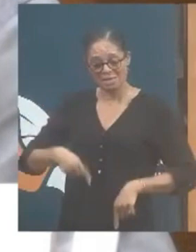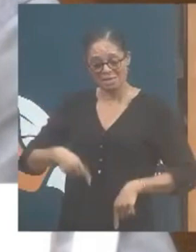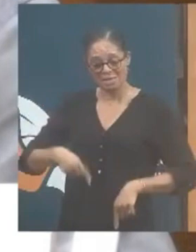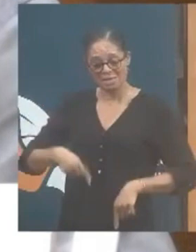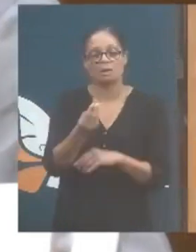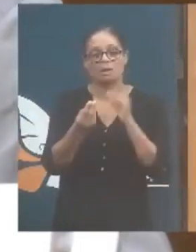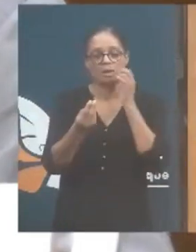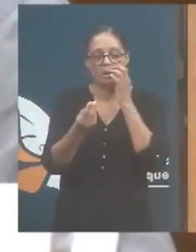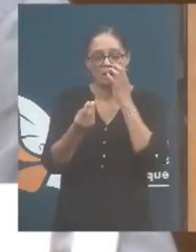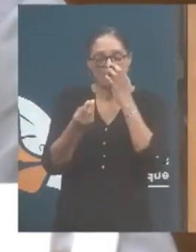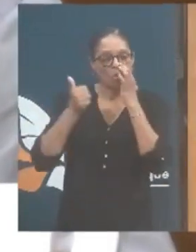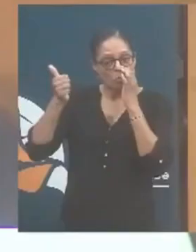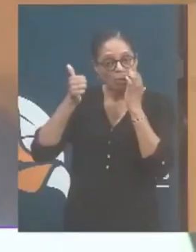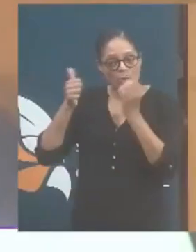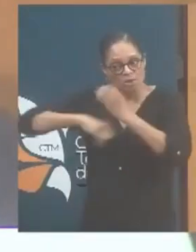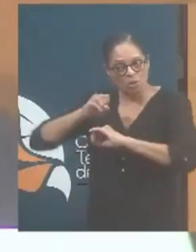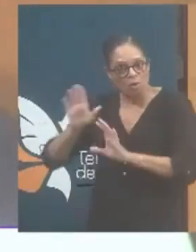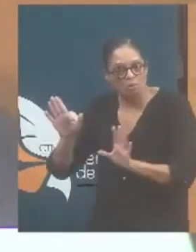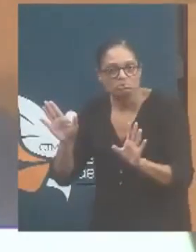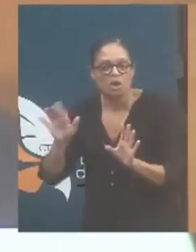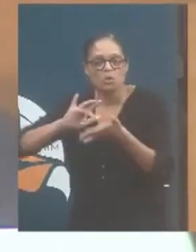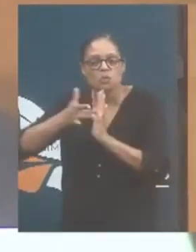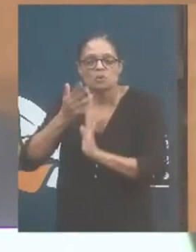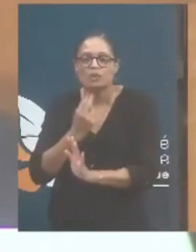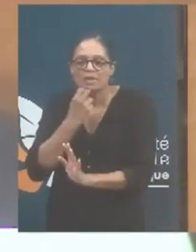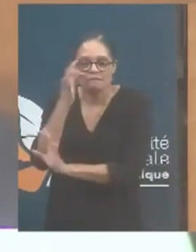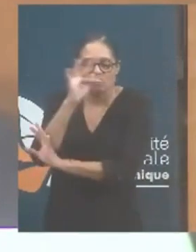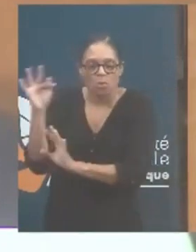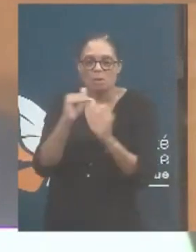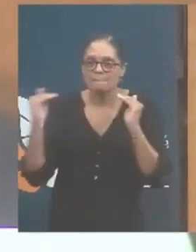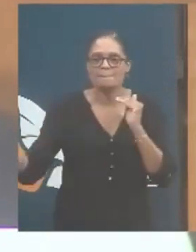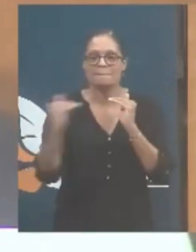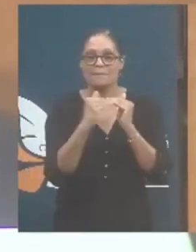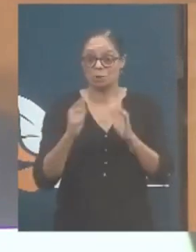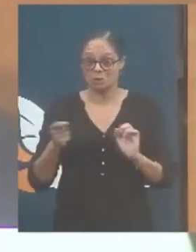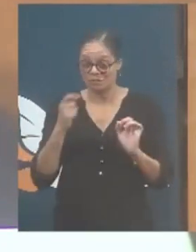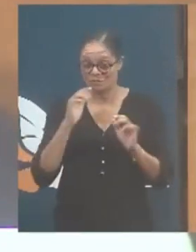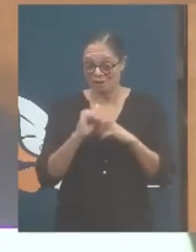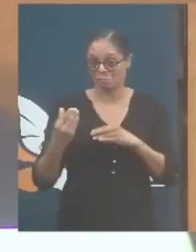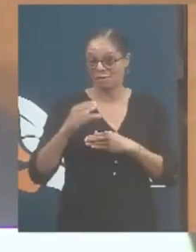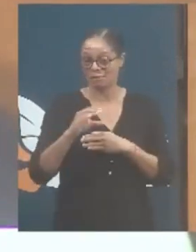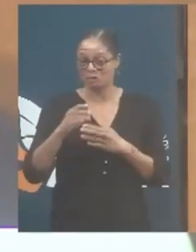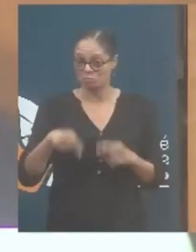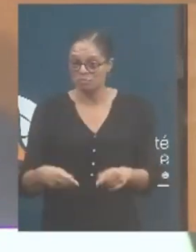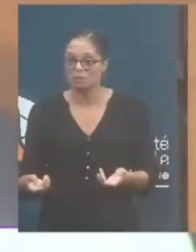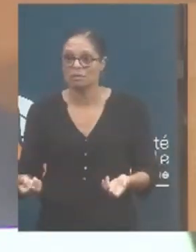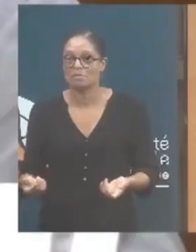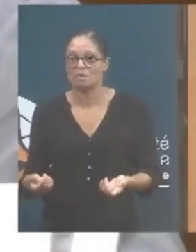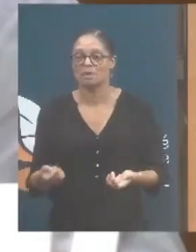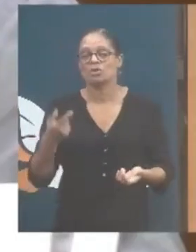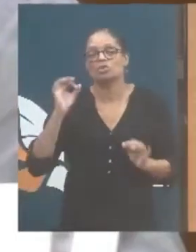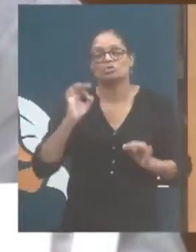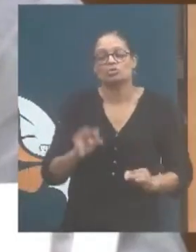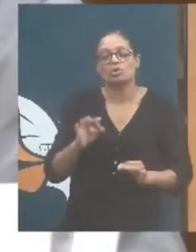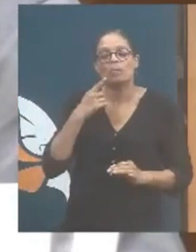au nom lui-même de sa propre constitution, puisque tous les citoyens français sont égaux entre eux. Alors, de même qu'ils ne nous donnent pas suffisamment